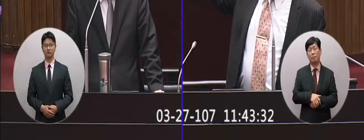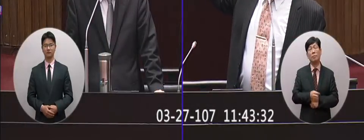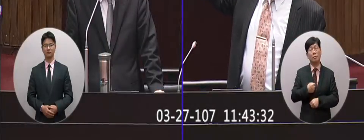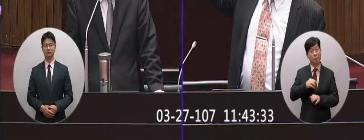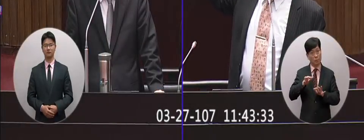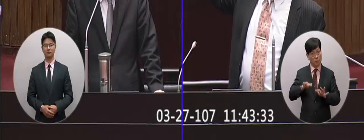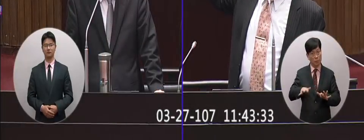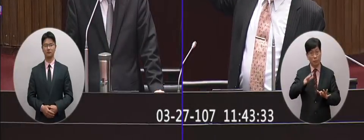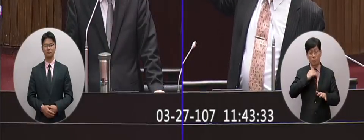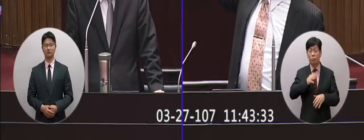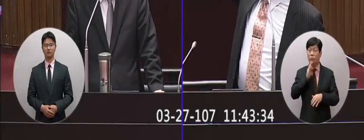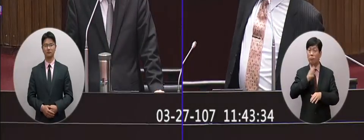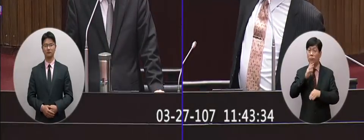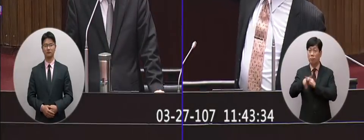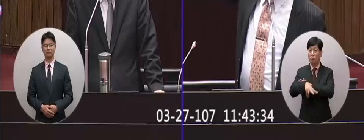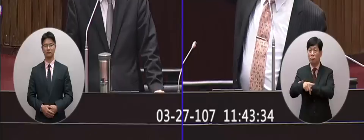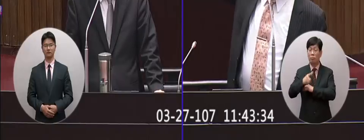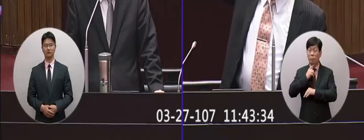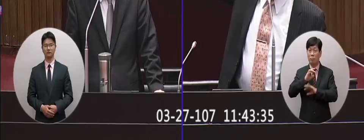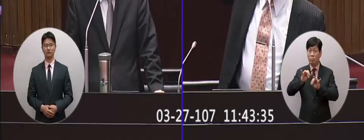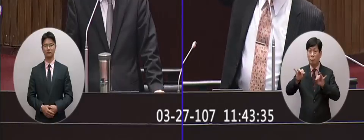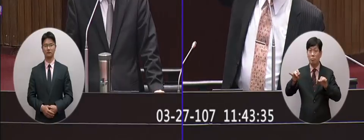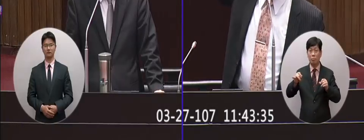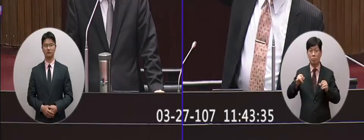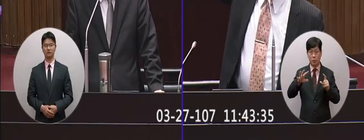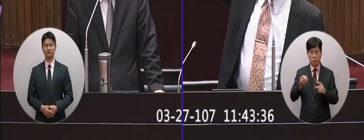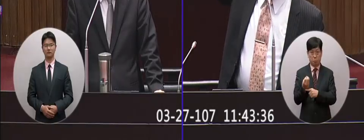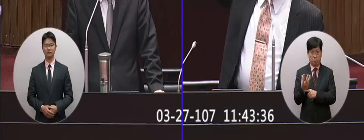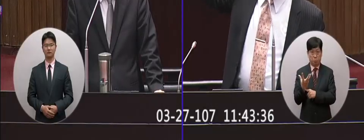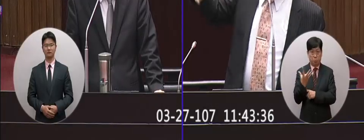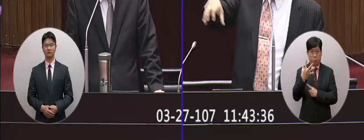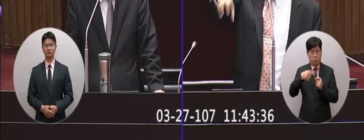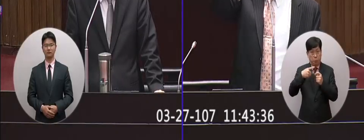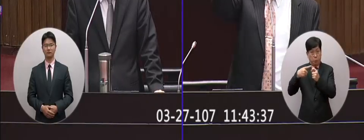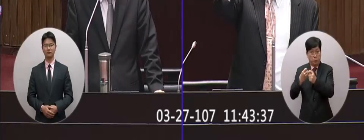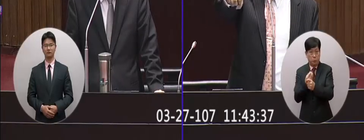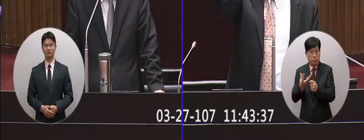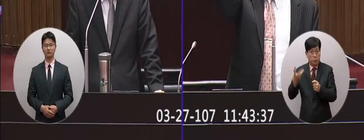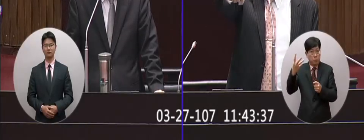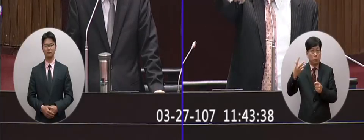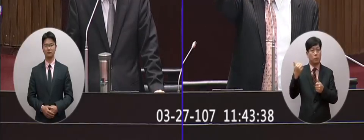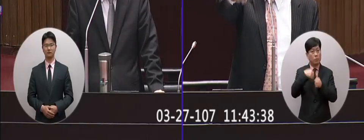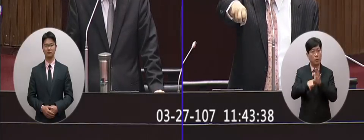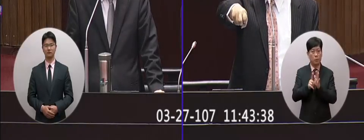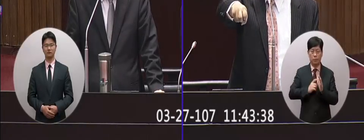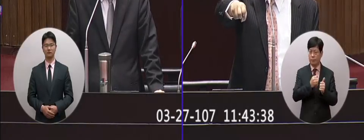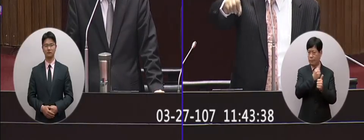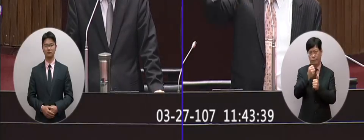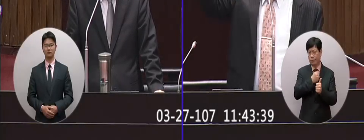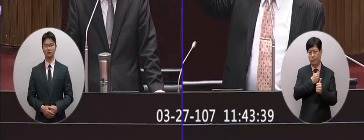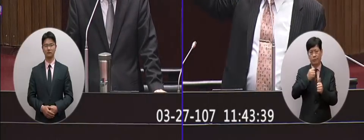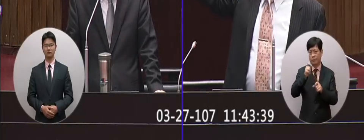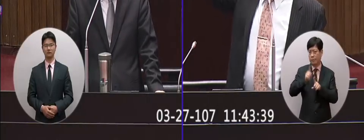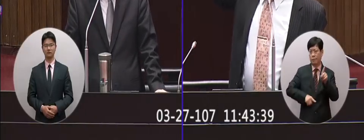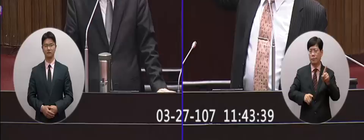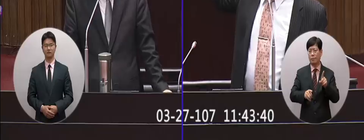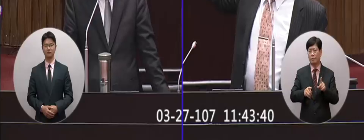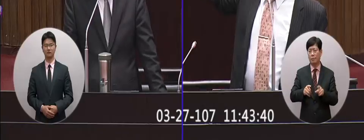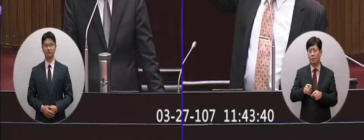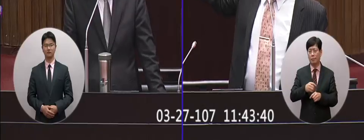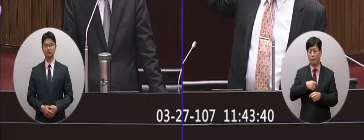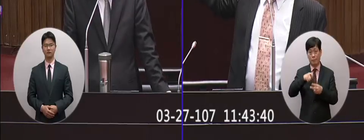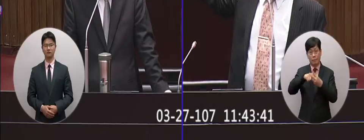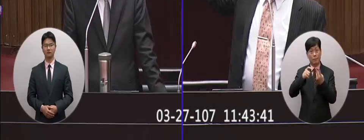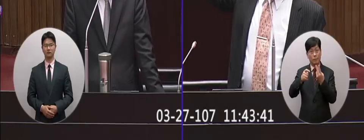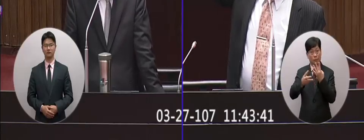们现在的闲置土地，它的趋势是还在逐年成长，表示我们没有做好严格的控管，那让工